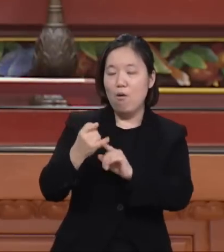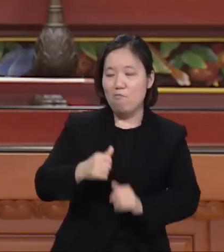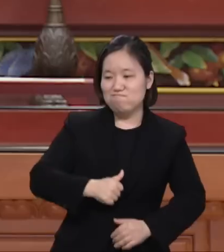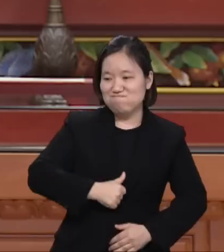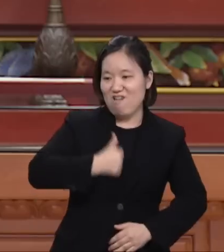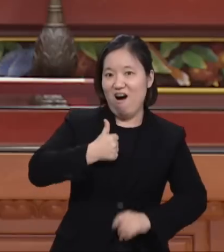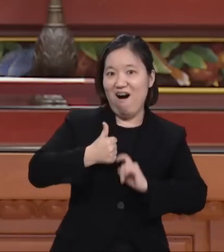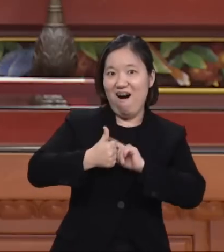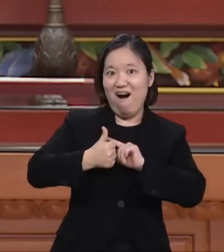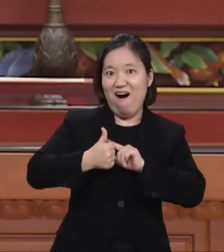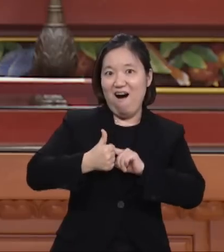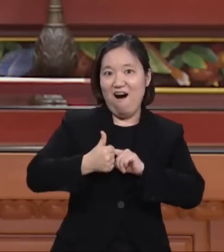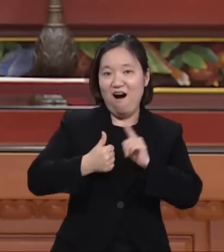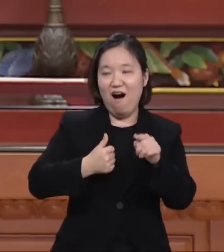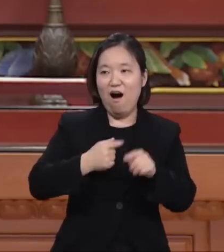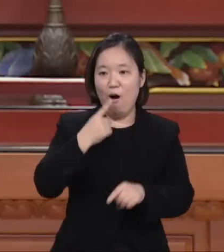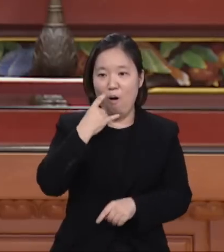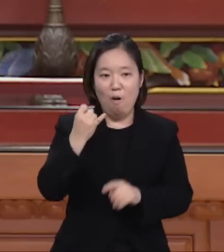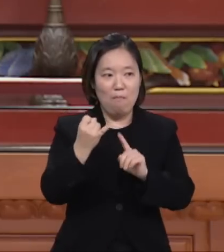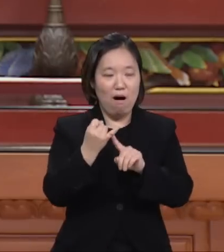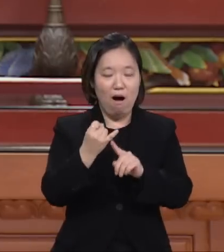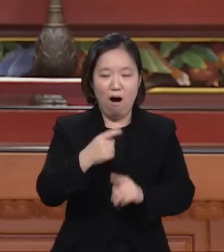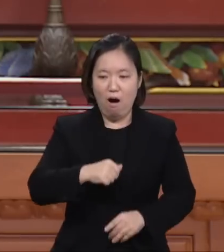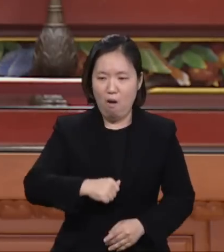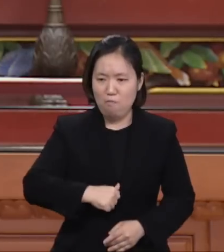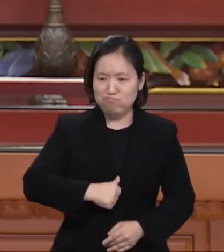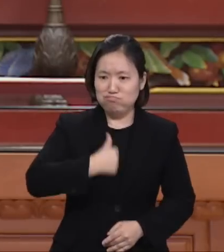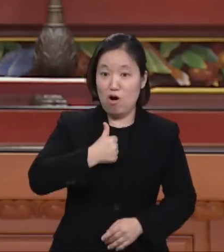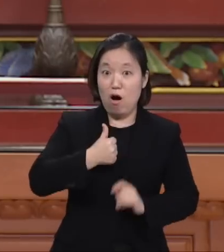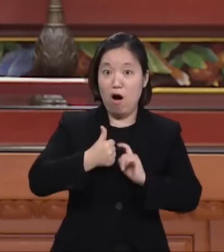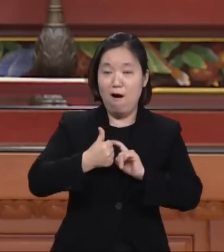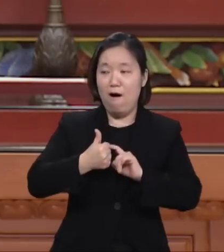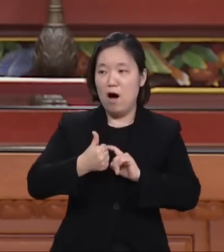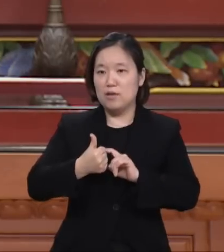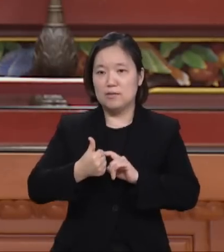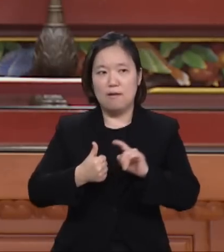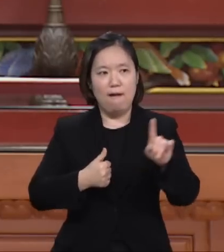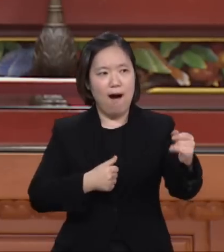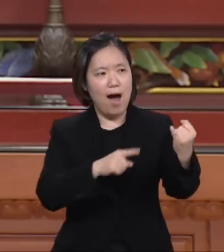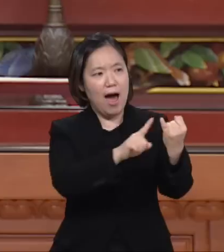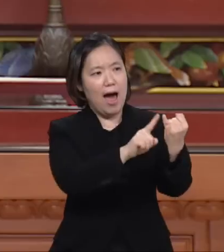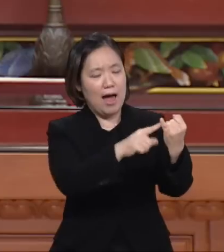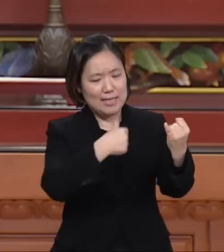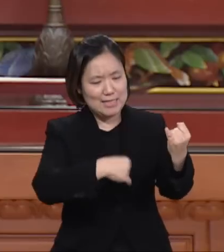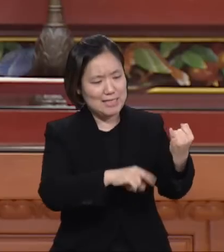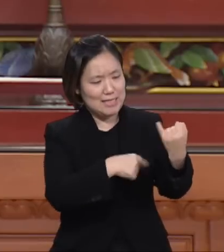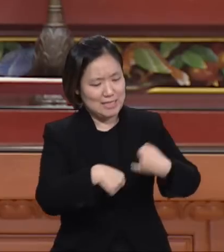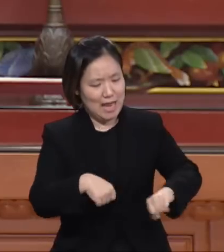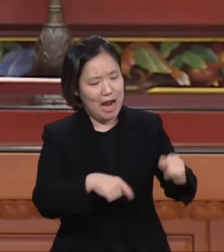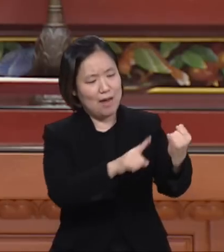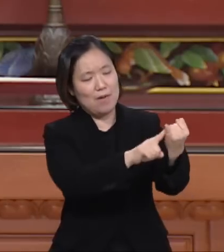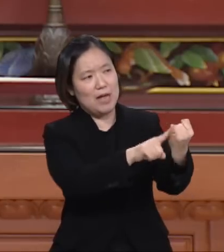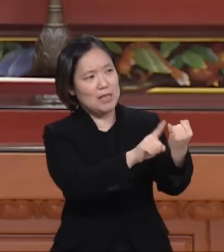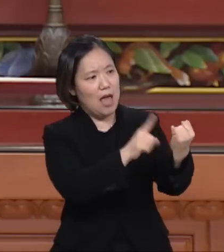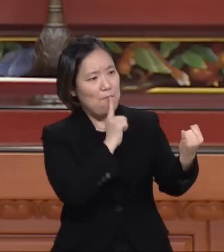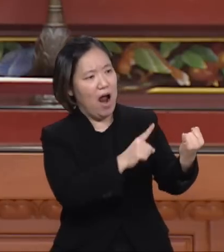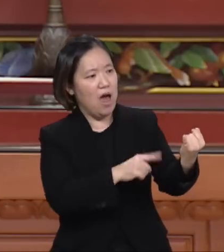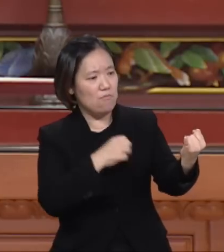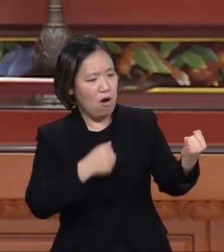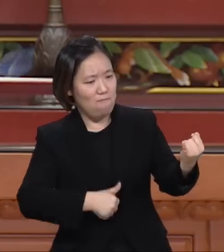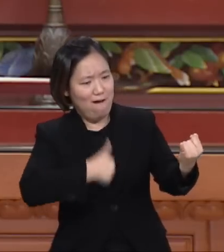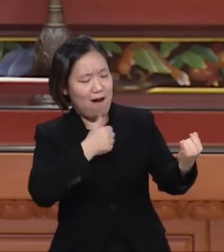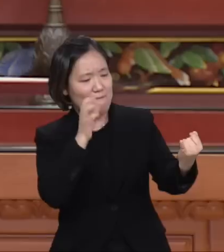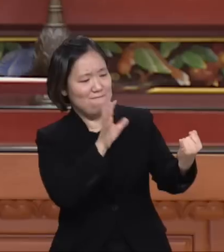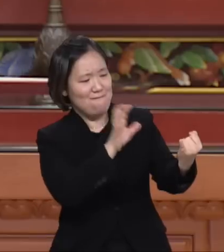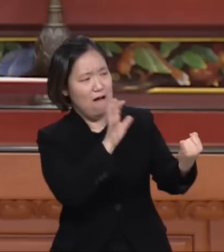어머니가 좀 기가 없앴나 봐요 식칼을 들고 딸 앞에서 정인자 앞에서 딸 앞에서 시카를 휘두르면서